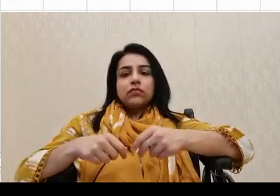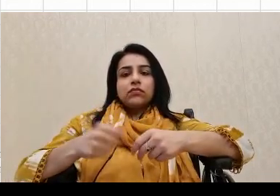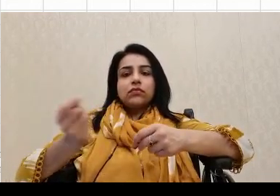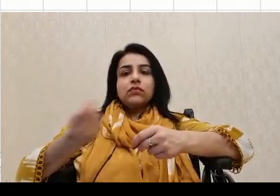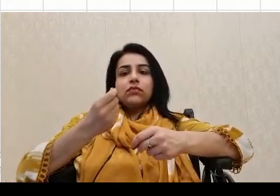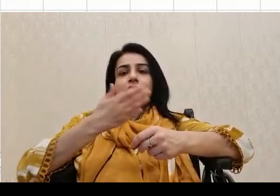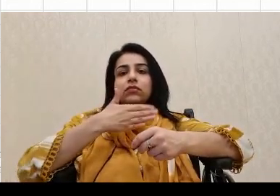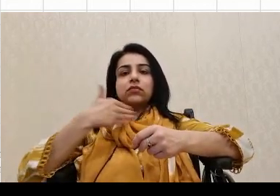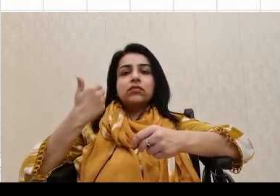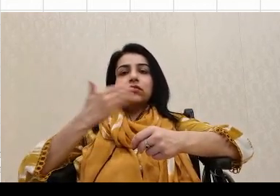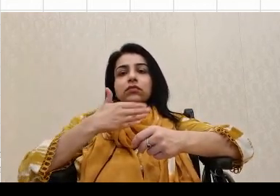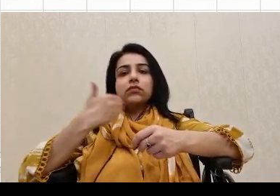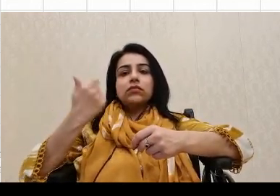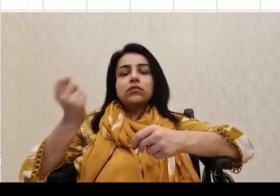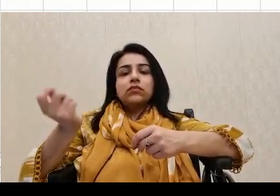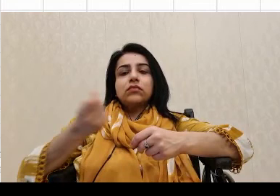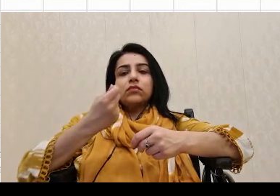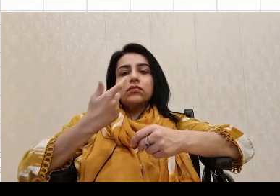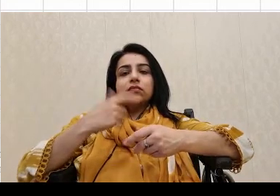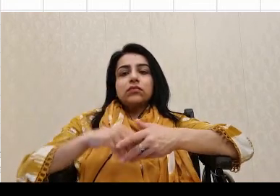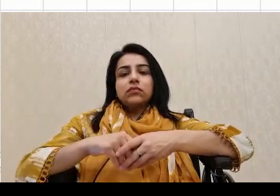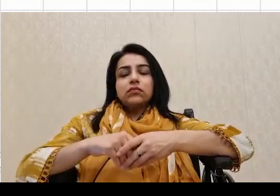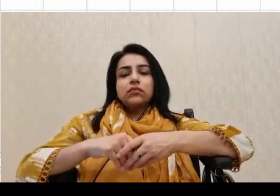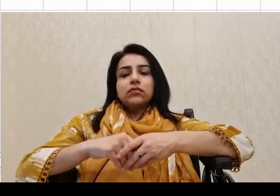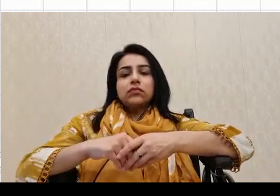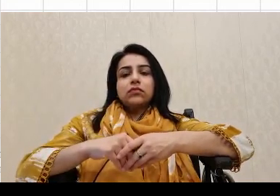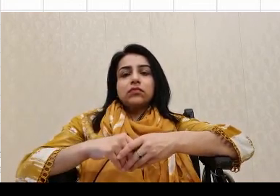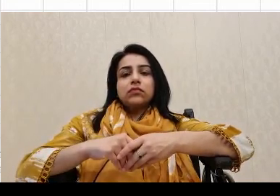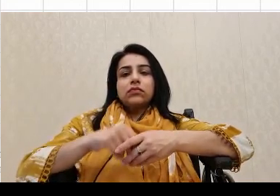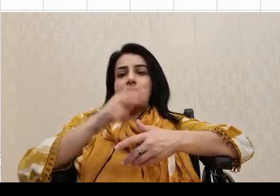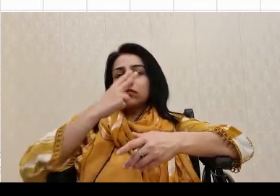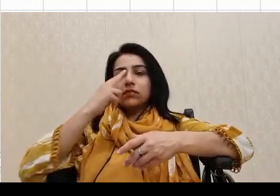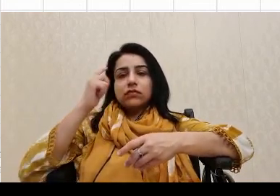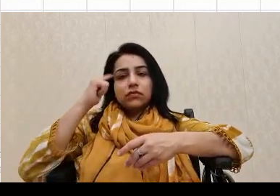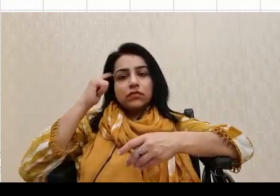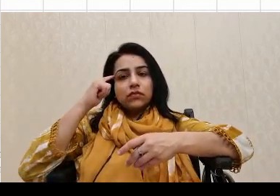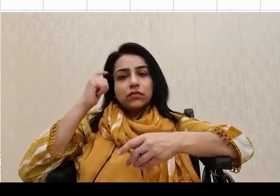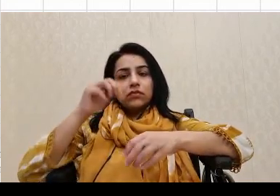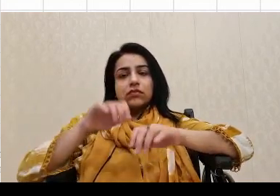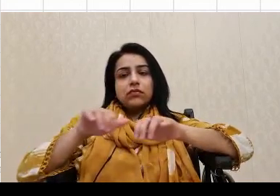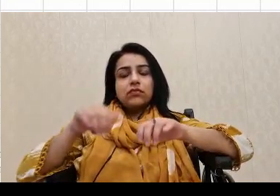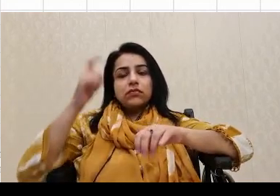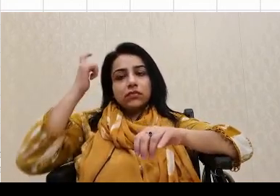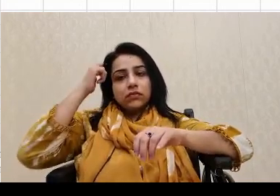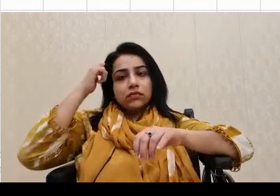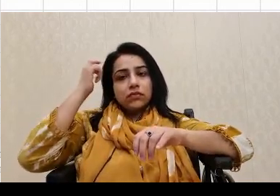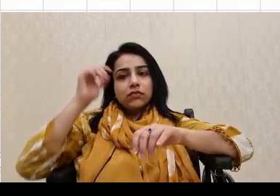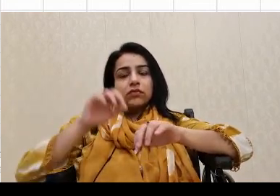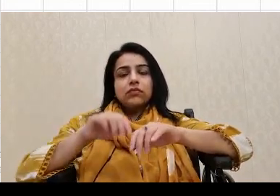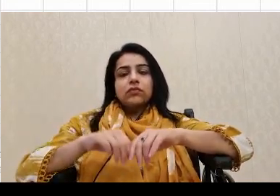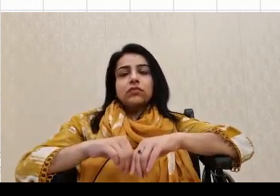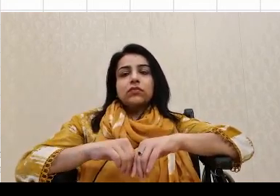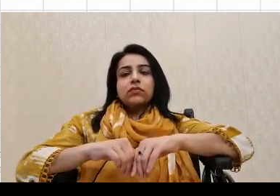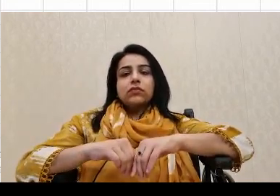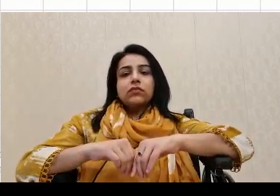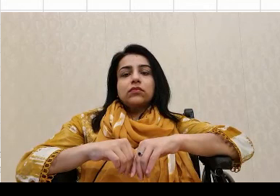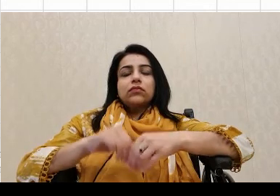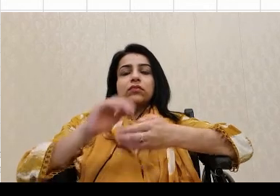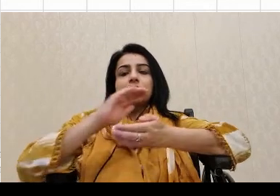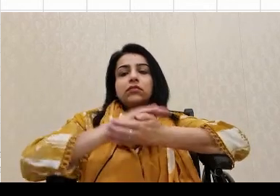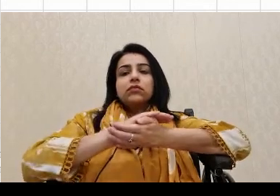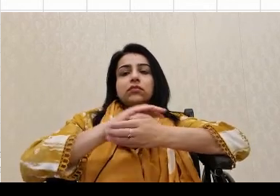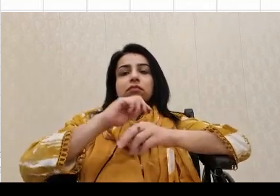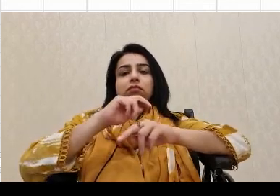इनकी मदद से अपने जो भी कुछ लिखेंगे, जो जमा तफरीक करेंगे, उनको पहचानना है।